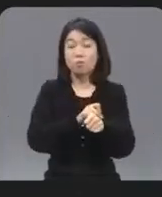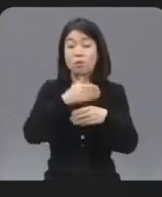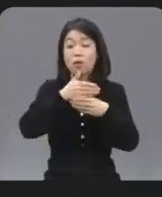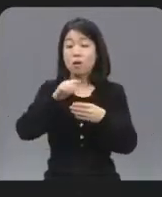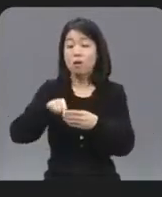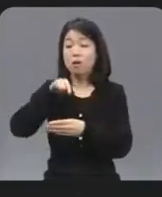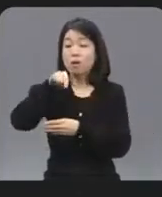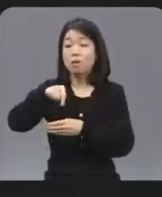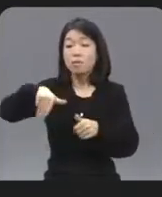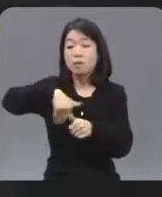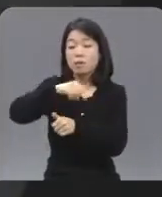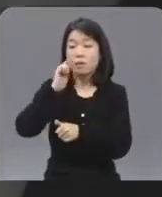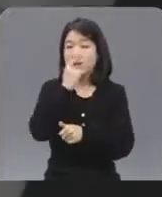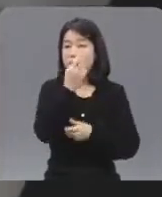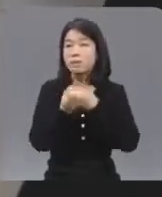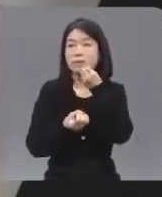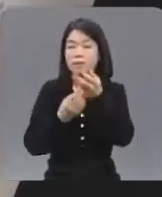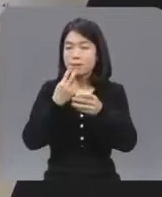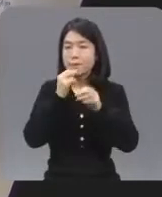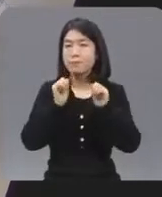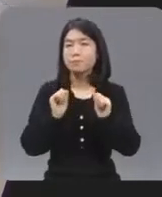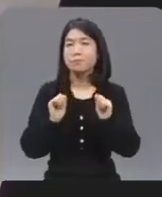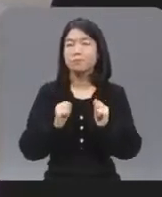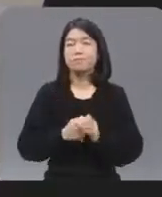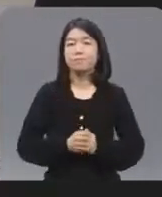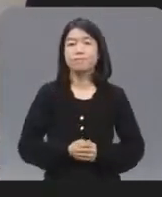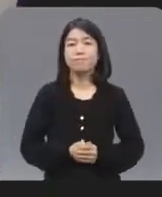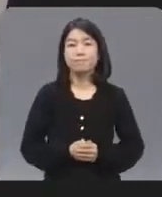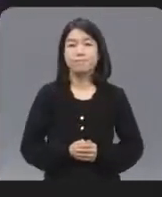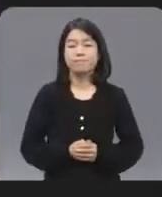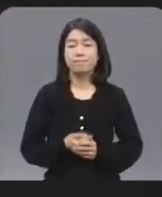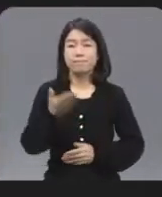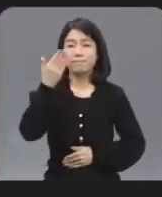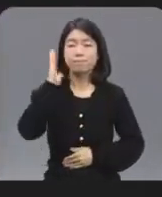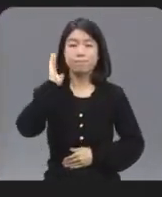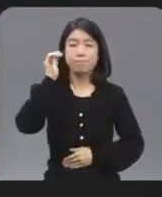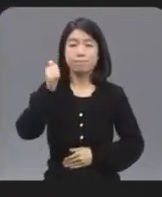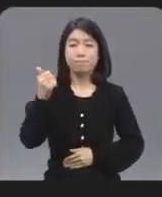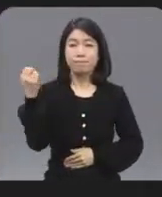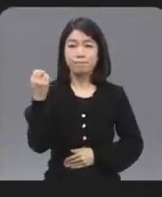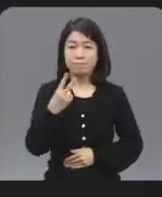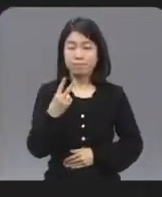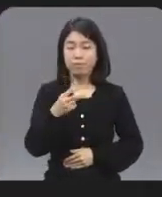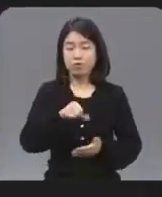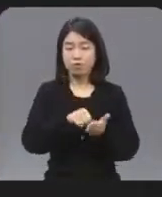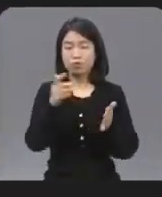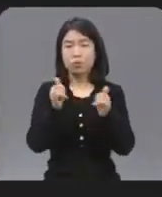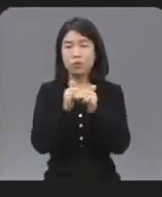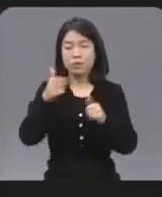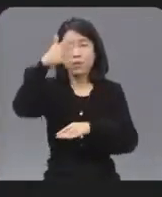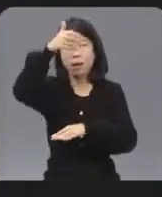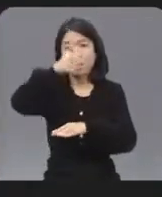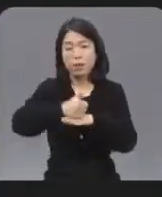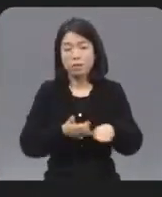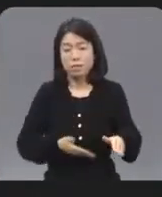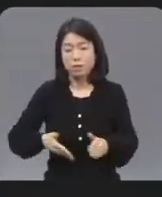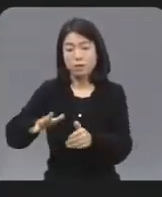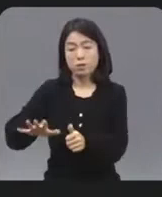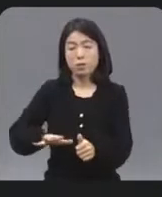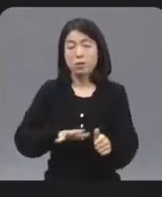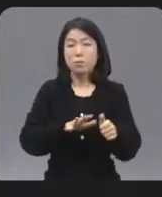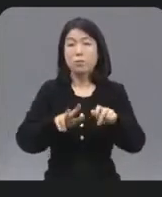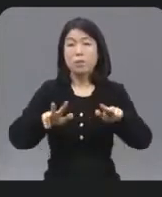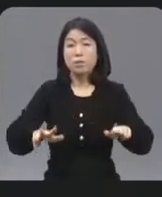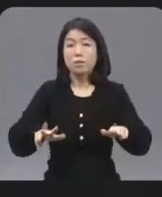생생하게 증언합니다. 전직 대통령을 비롯해 유명 인사들의 마지막 길을 배웅한